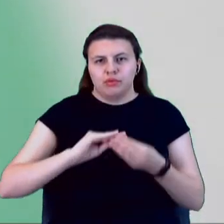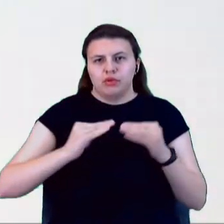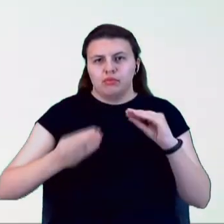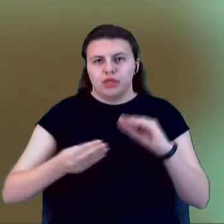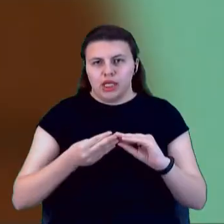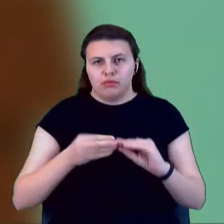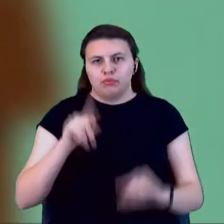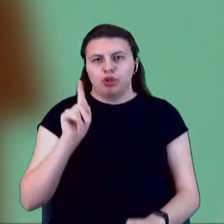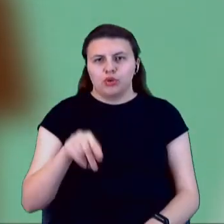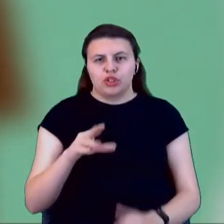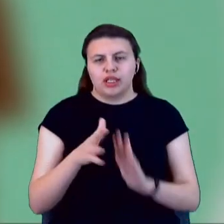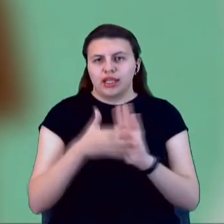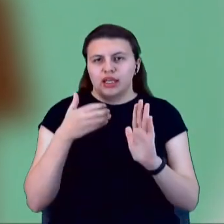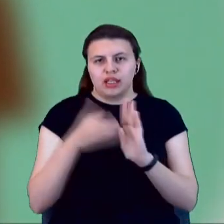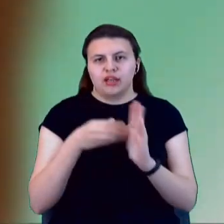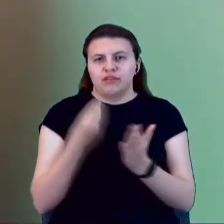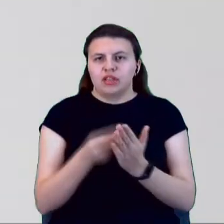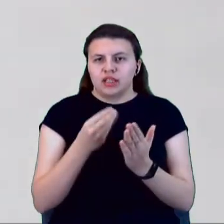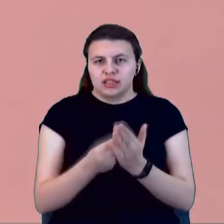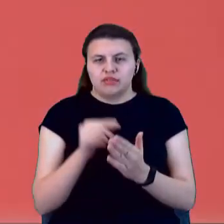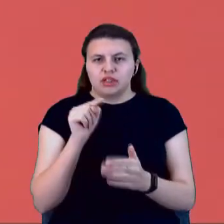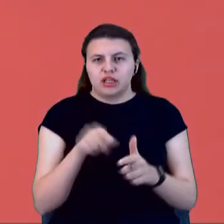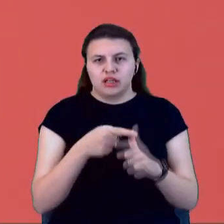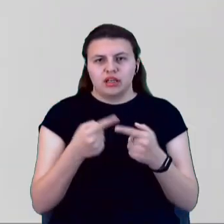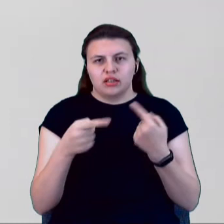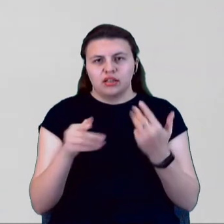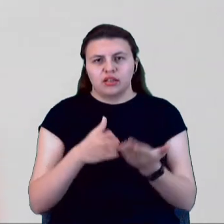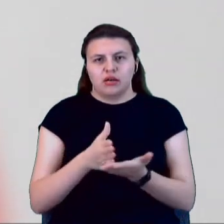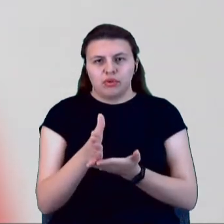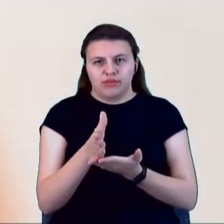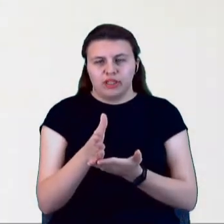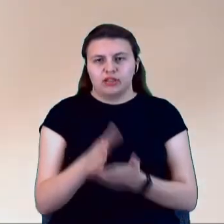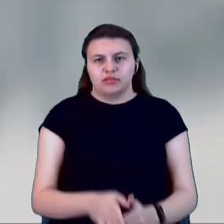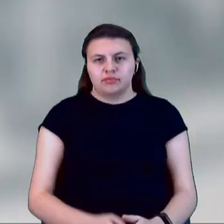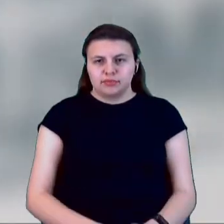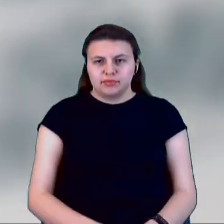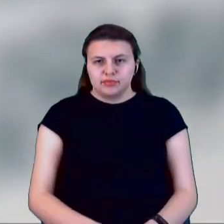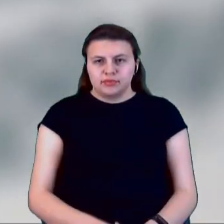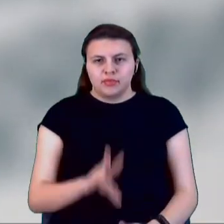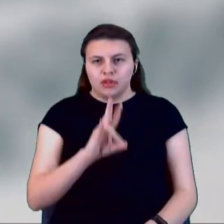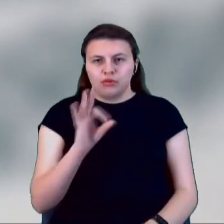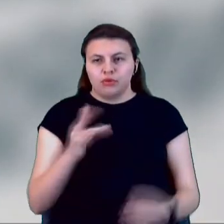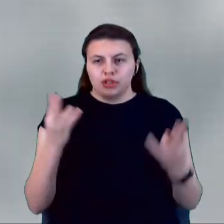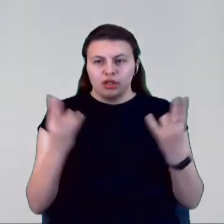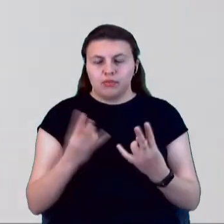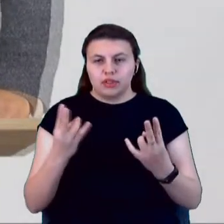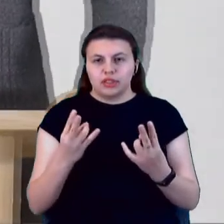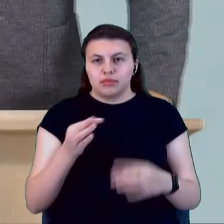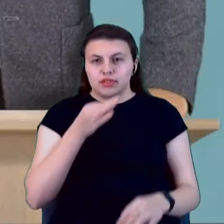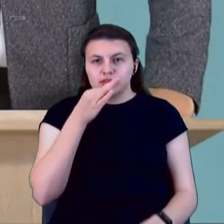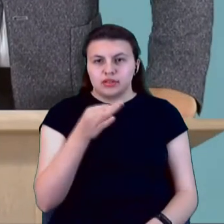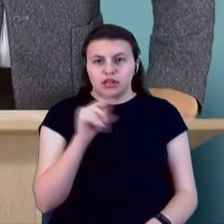частности, недофинансирования тех или иных направлений. Но необходимо отдать должное и сказать о том,